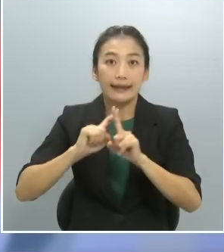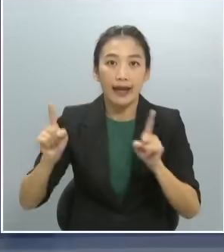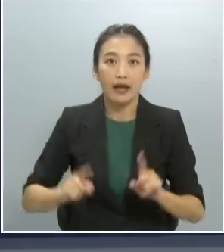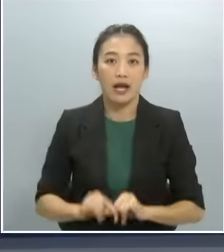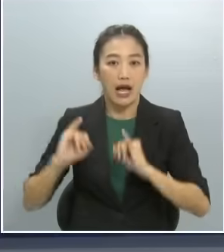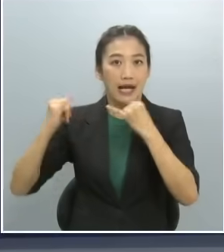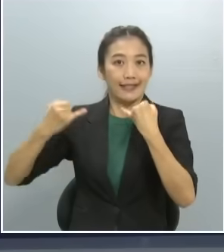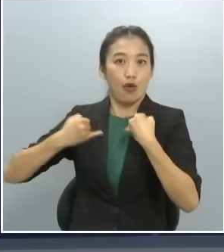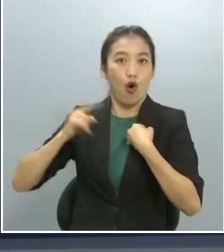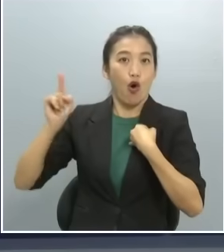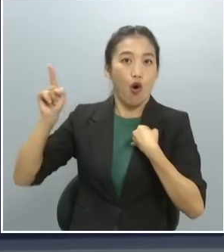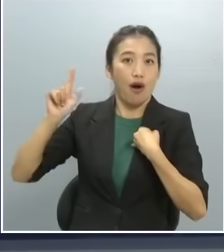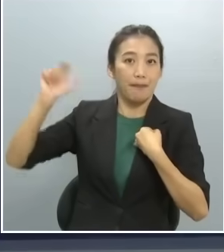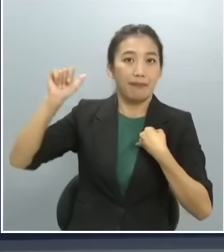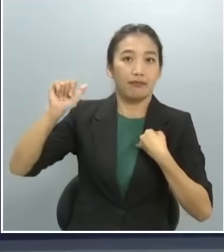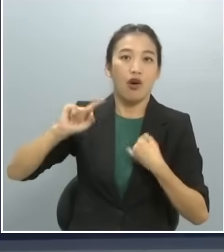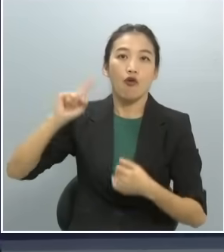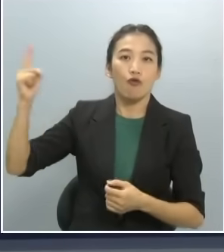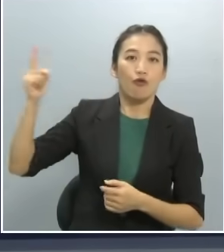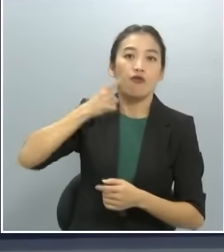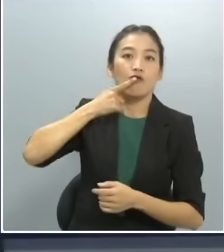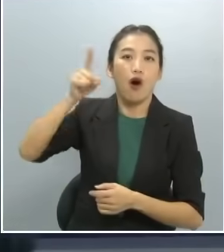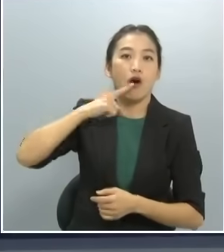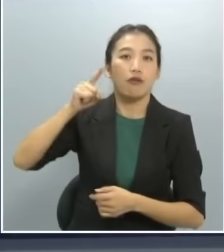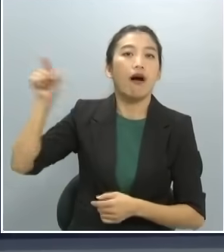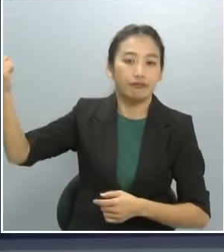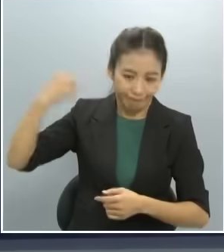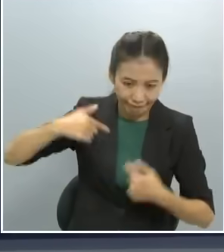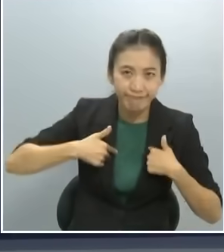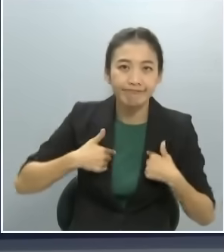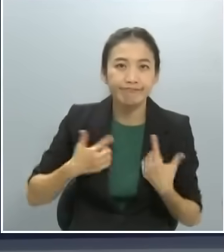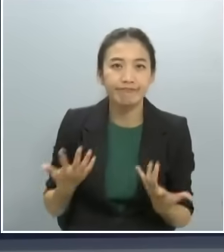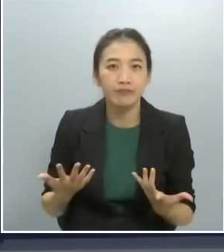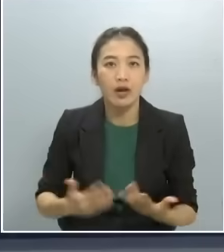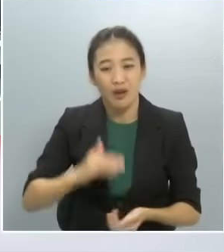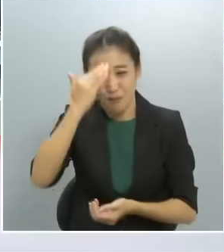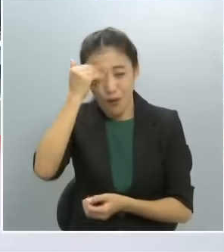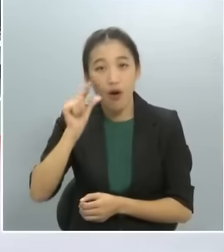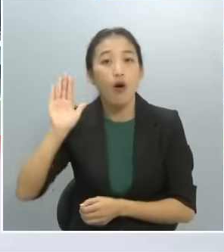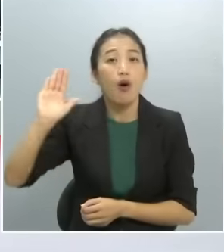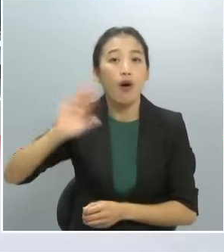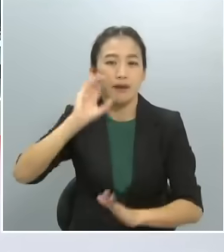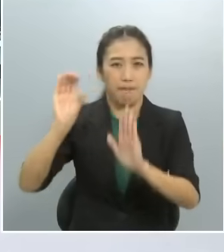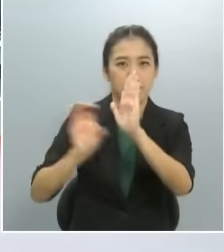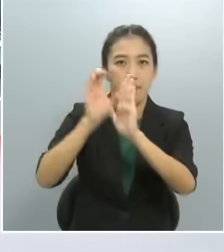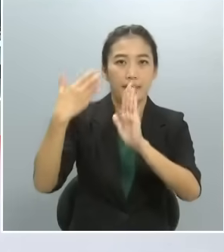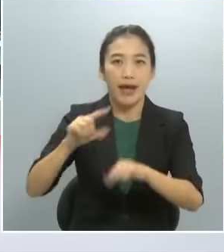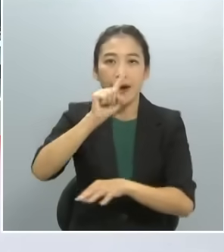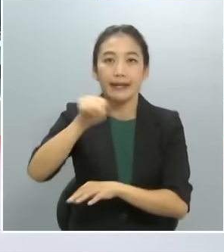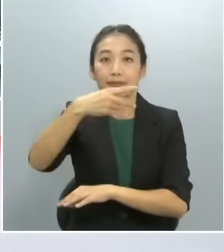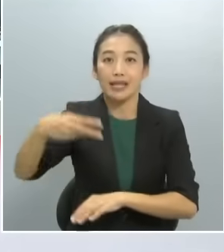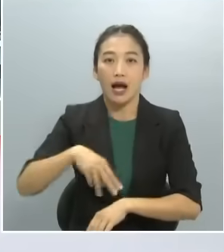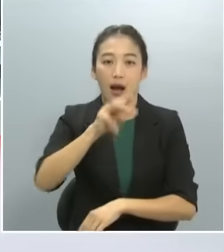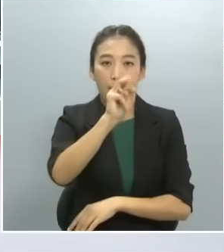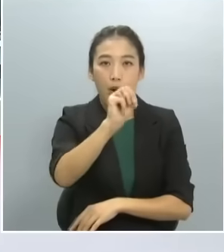ฟ้องผมเพราะเขาไปจดคำว่ามอนสเตอร์เอาไว้เป็นตัวภาษาอังกฤษมอนสเตอร์แล้วฟ้องผม